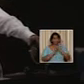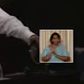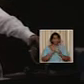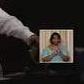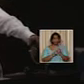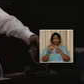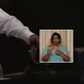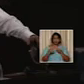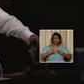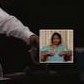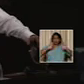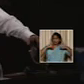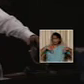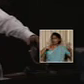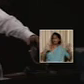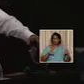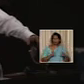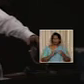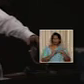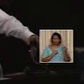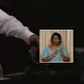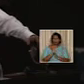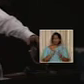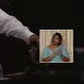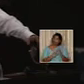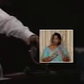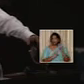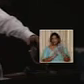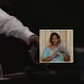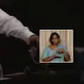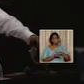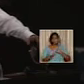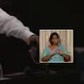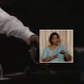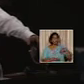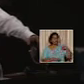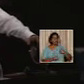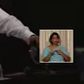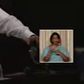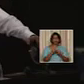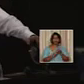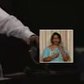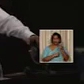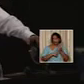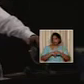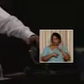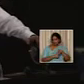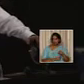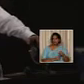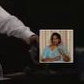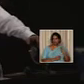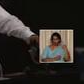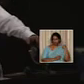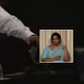तुगगा गिनी निगूत कर इट पश्चे मंत्री व्यक्त सह समय पलात्पालना आत प्रधान गिनी निगूत करपू अवस्था तीयनो मेत